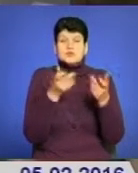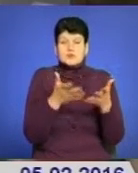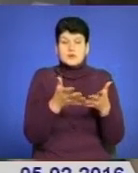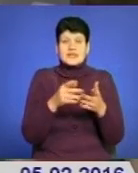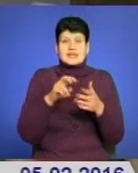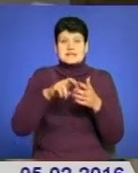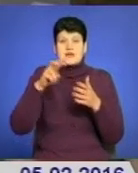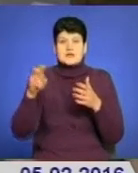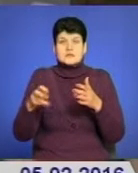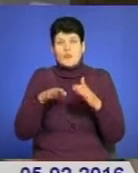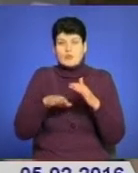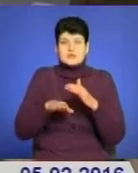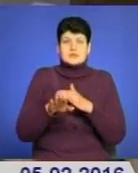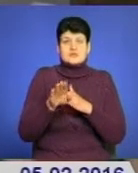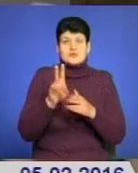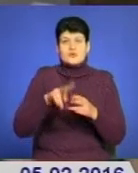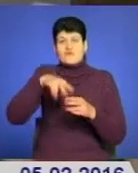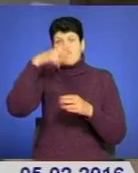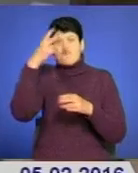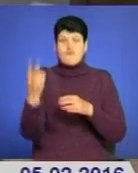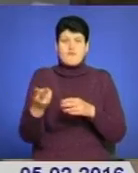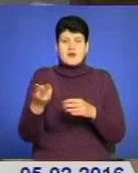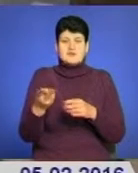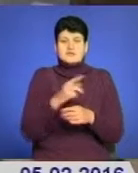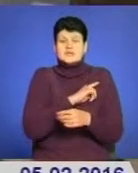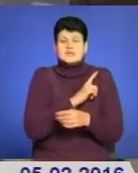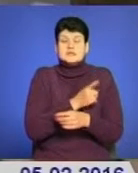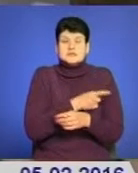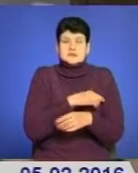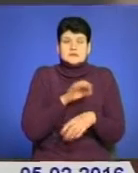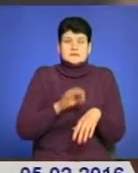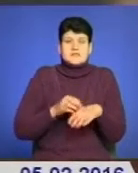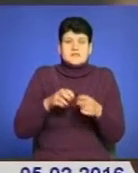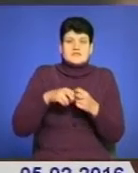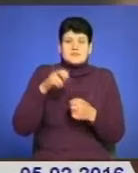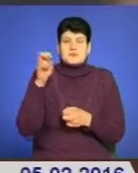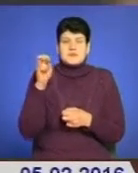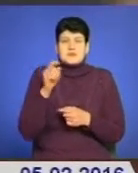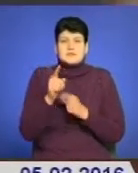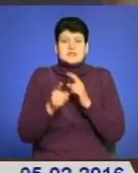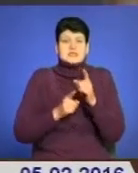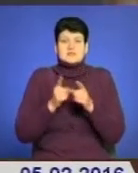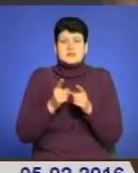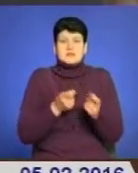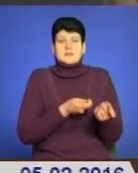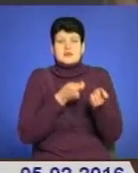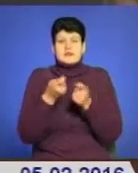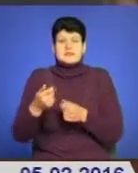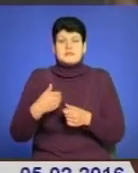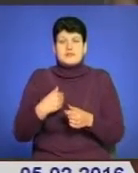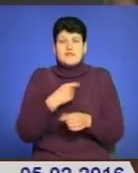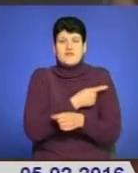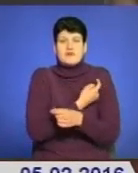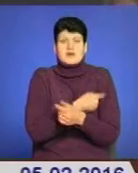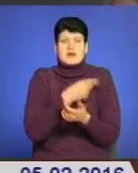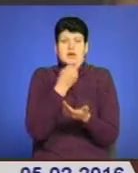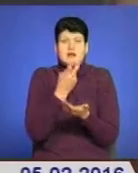злазив, послизнувся на дорозі і впав. Відчув сильний біль в спині. Після зміни доставили мене в лікарню